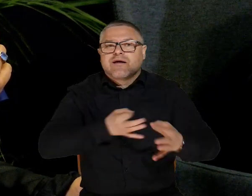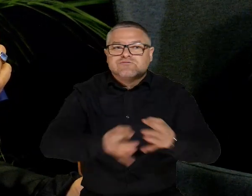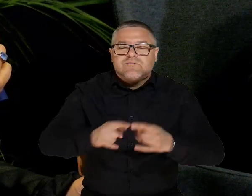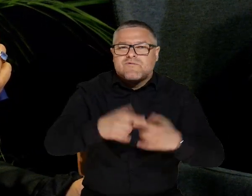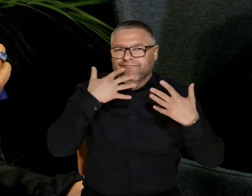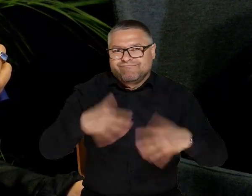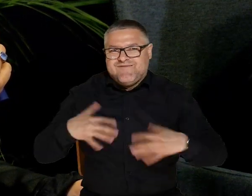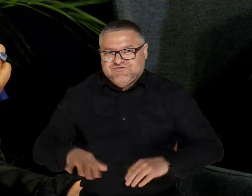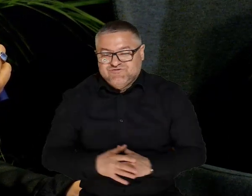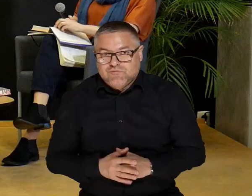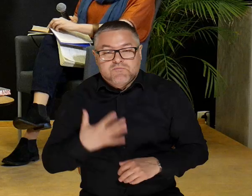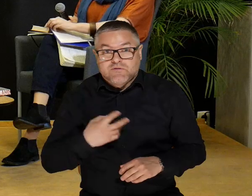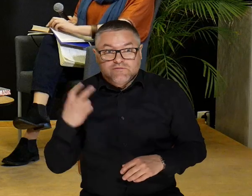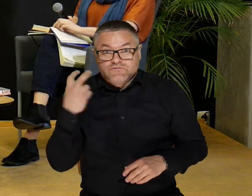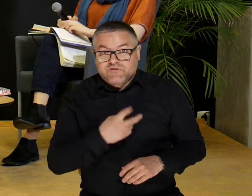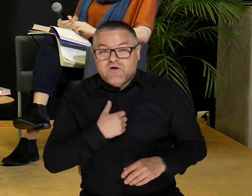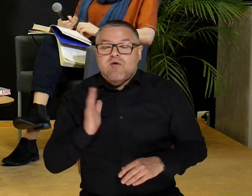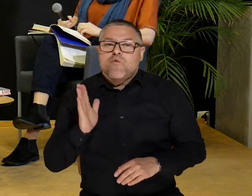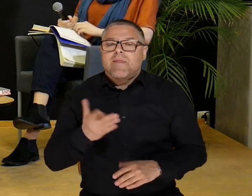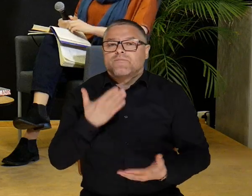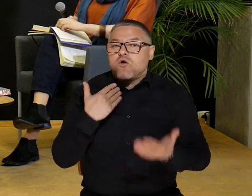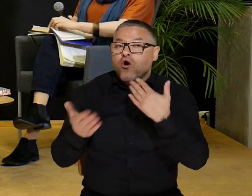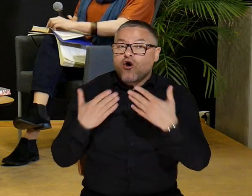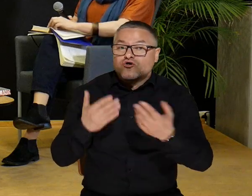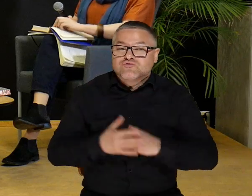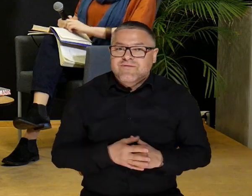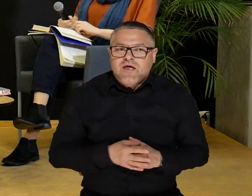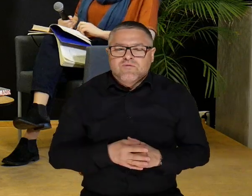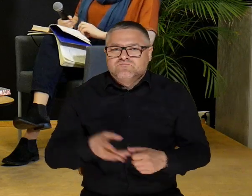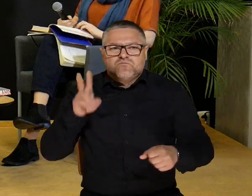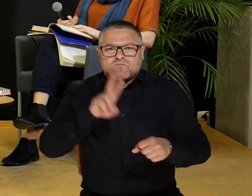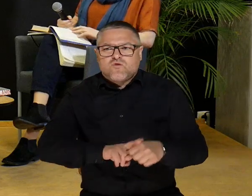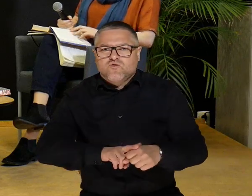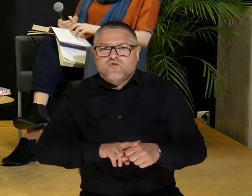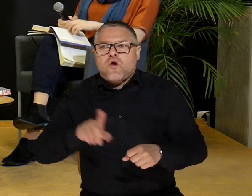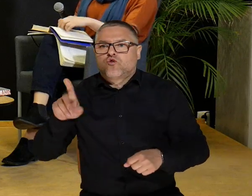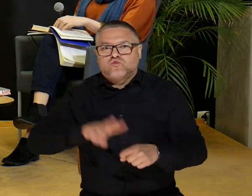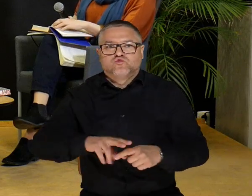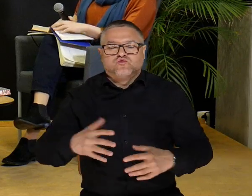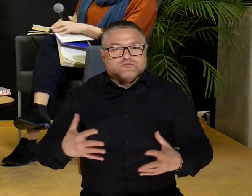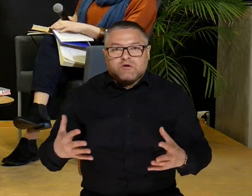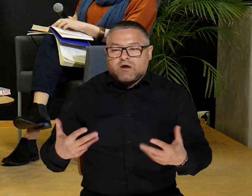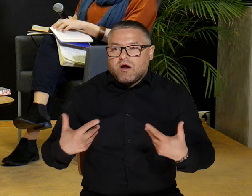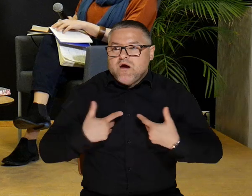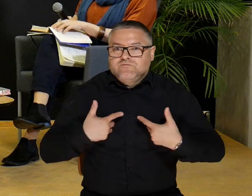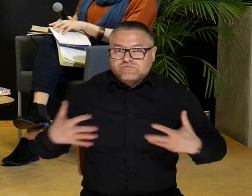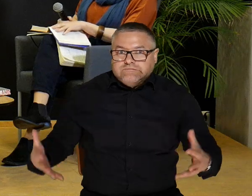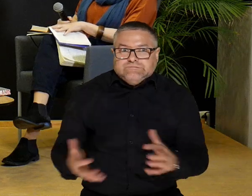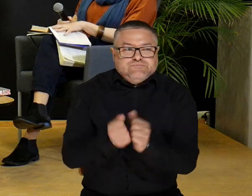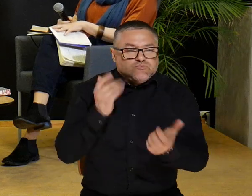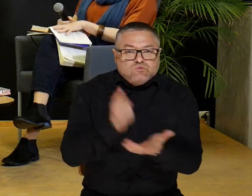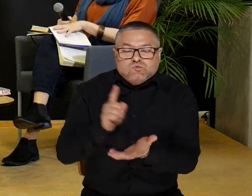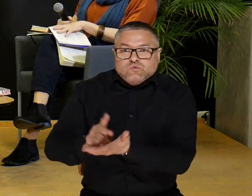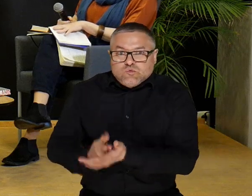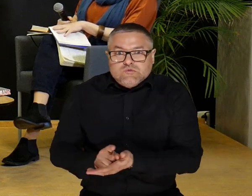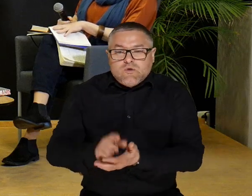zabawne. To bardzo też ciekawe, jak potem rozmawiałam z niektórymi ocaleńcami starszymi z Holokaustu, to